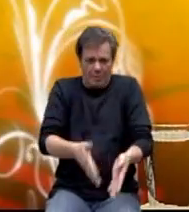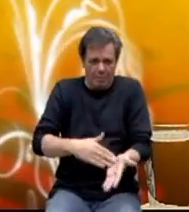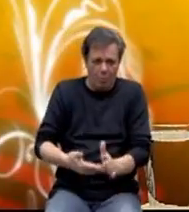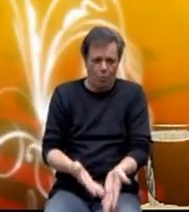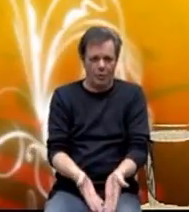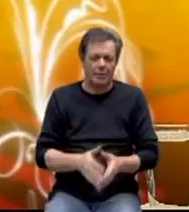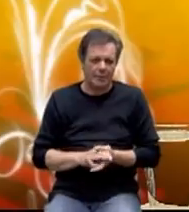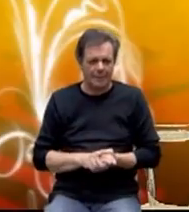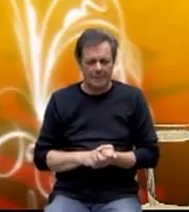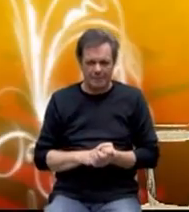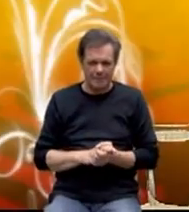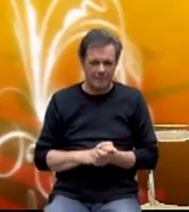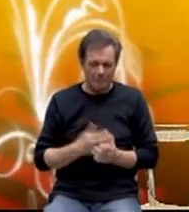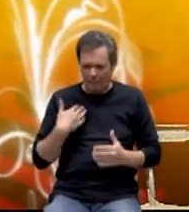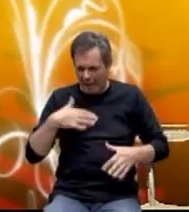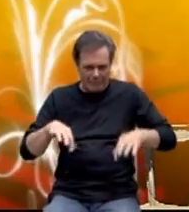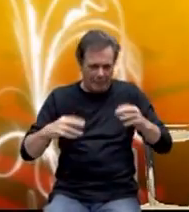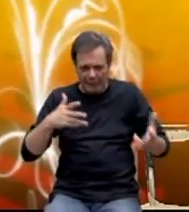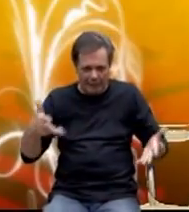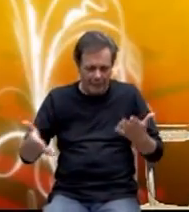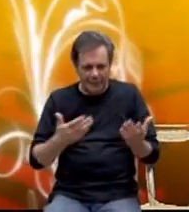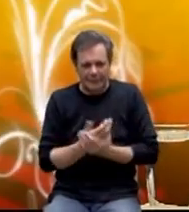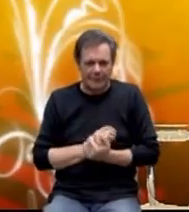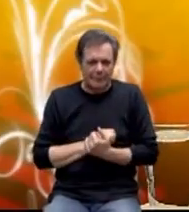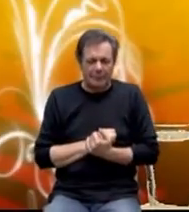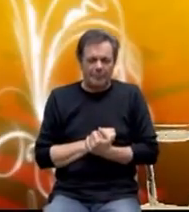olakšali. Se morala snalaziti kako god sam znala. Ne, ništa.